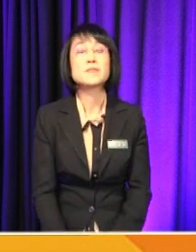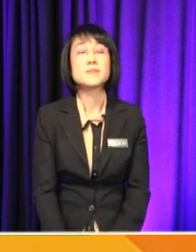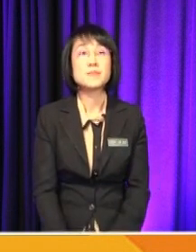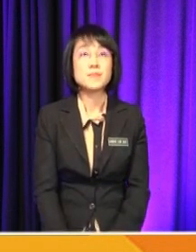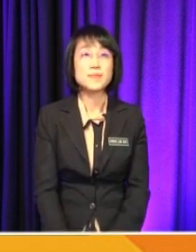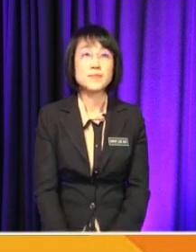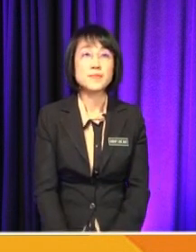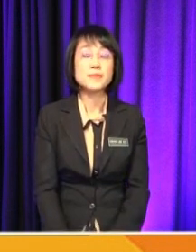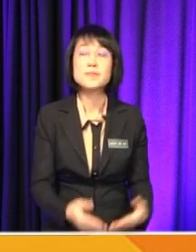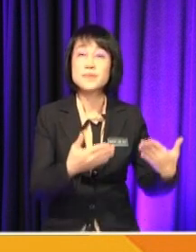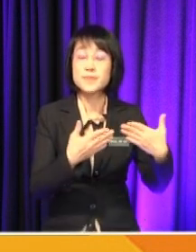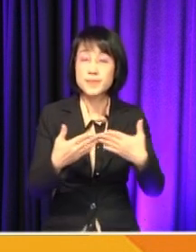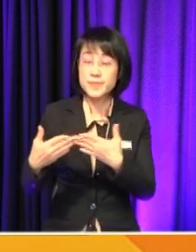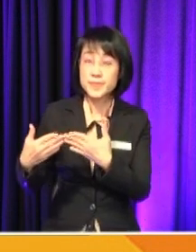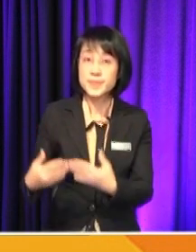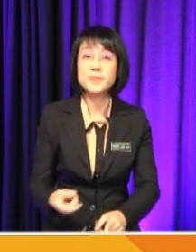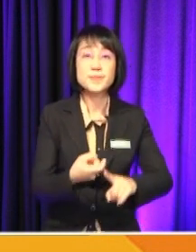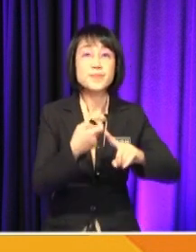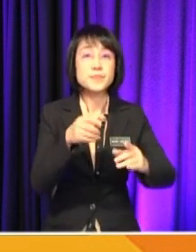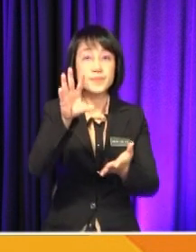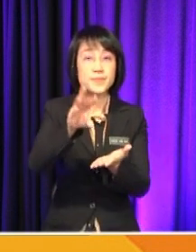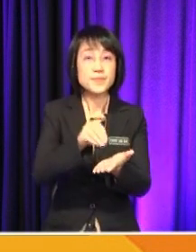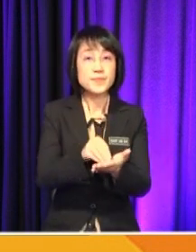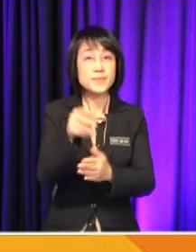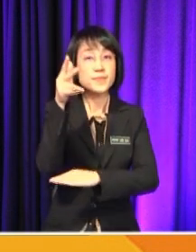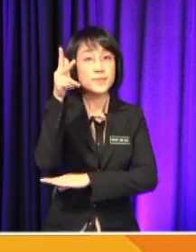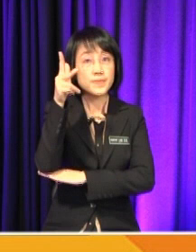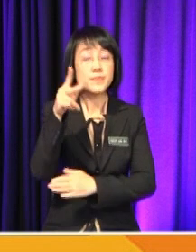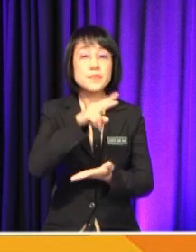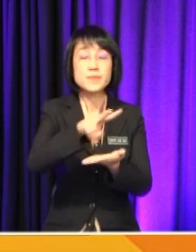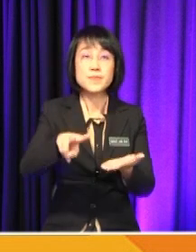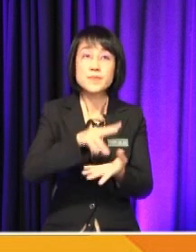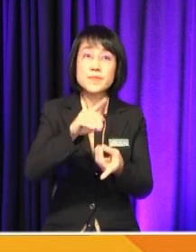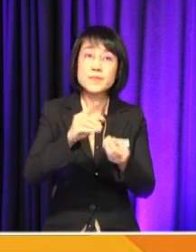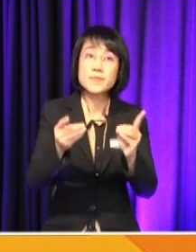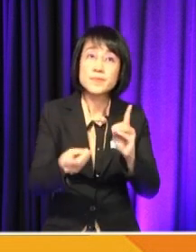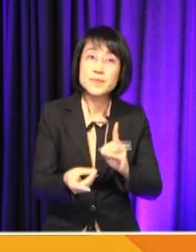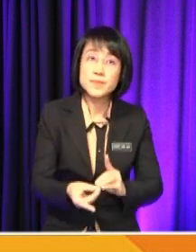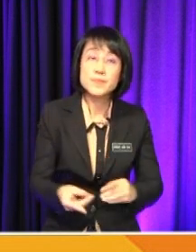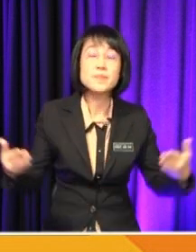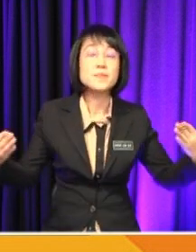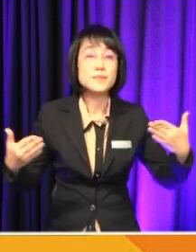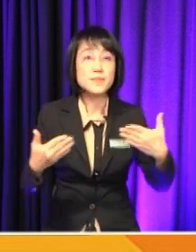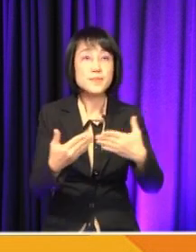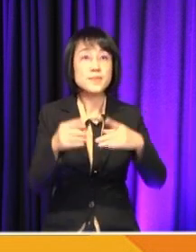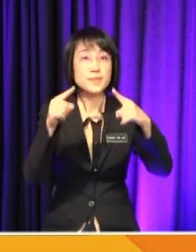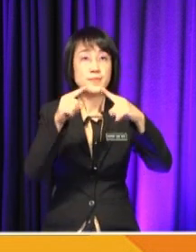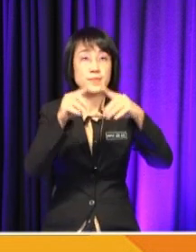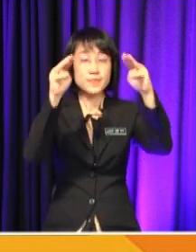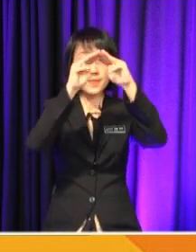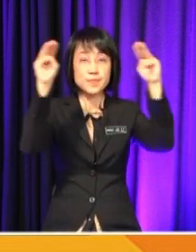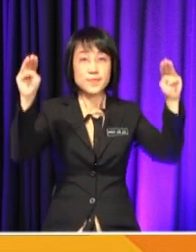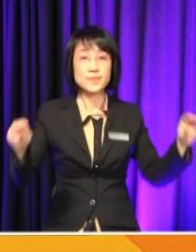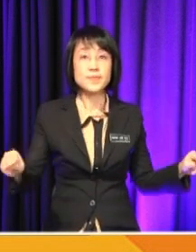Oke seterusnya dari perekam video digital kita perlu Sambungkan ke monitor dan